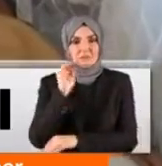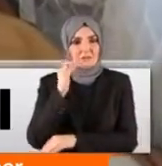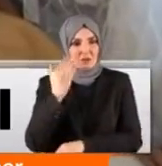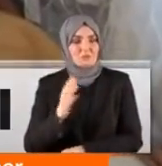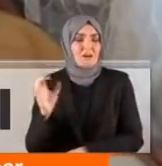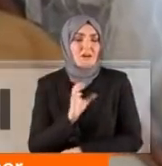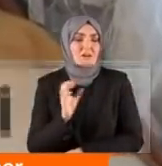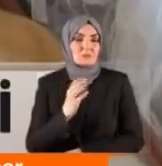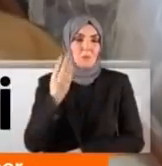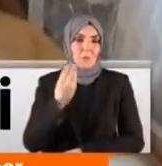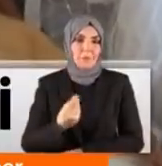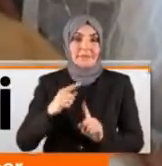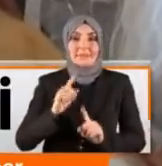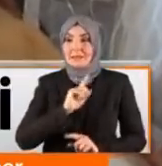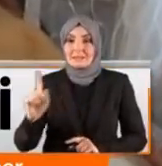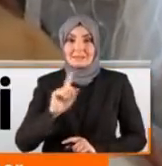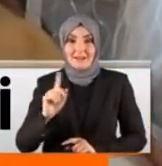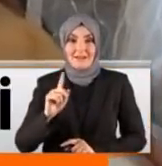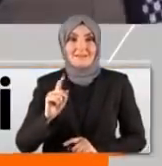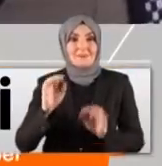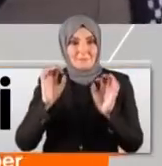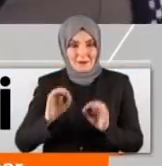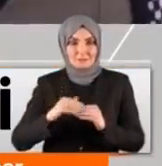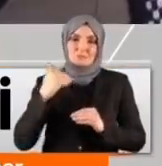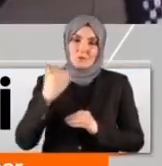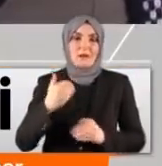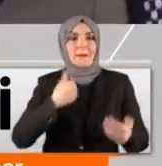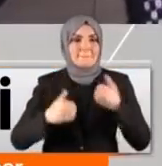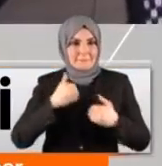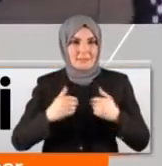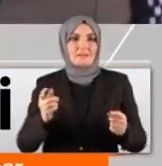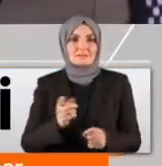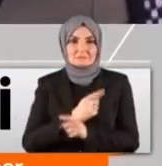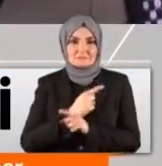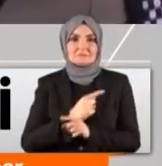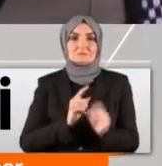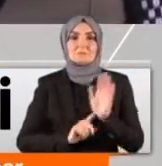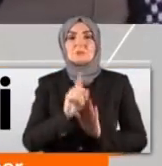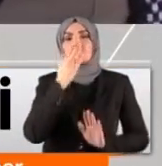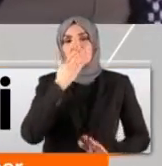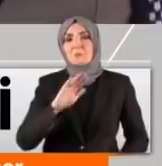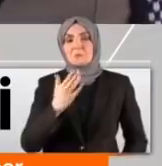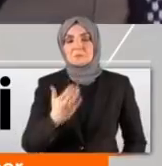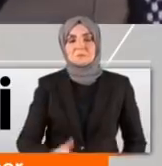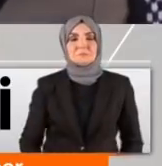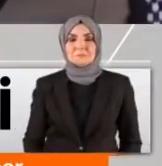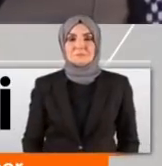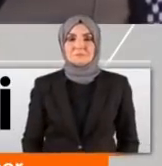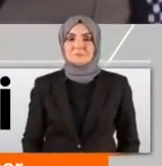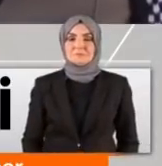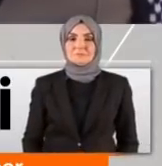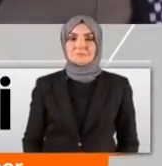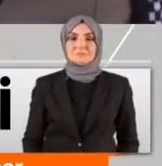başlayınca arka arkaya yapılan ameliyatlar sağ başarısız oldu tatlılar planında tutmadı platinler çıkardılar hiçbir Doktor